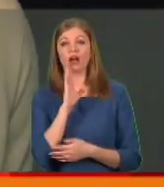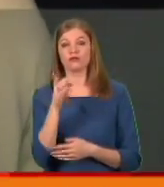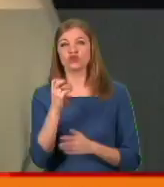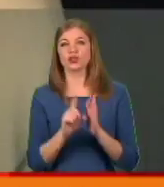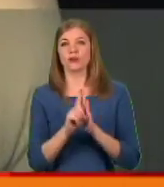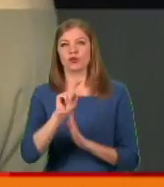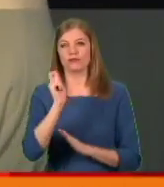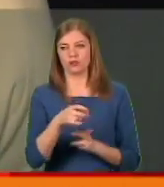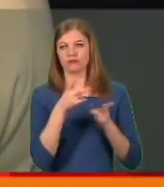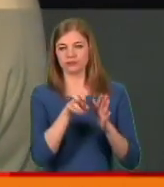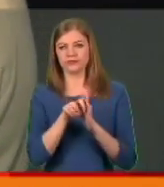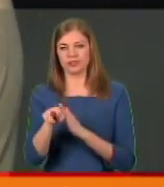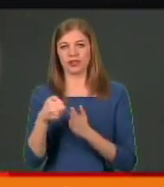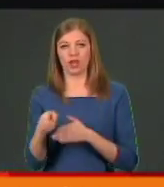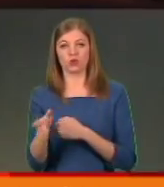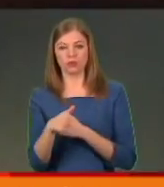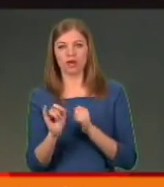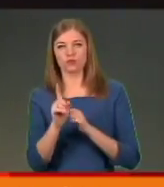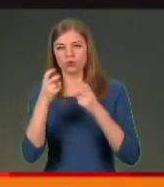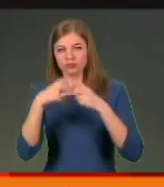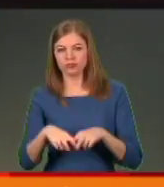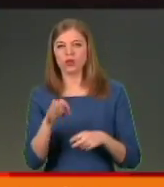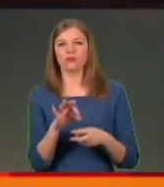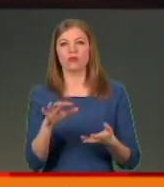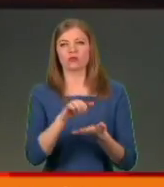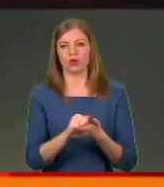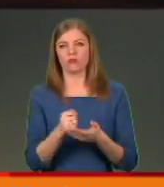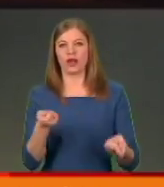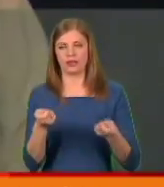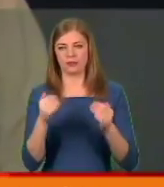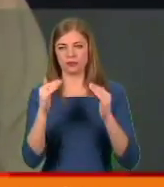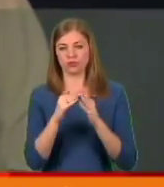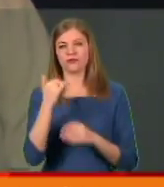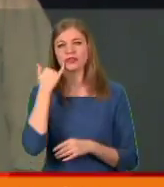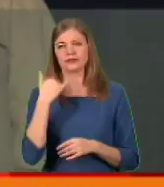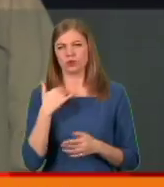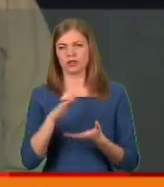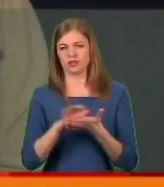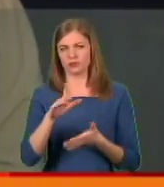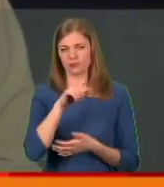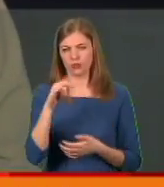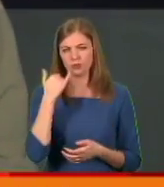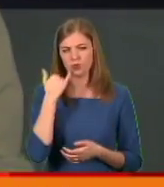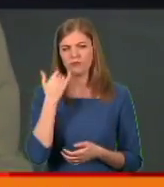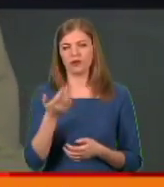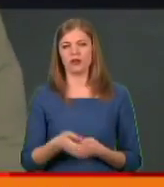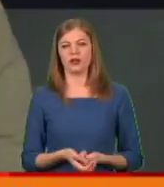на початку війни втекла до Маріуполя і розслідувала справи про захоплення адмінбудівель. Дзвонили з незнайомих номерів,